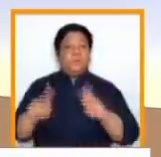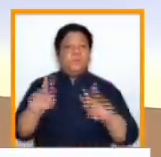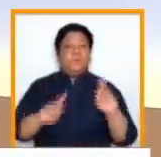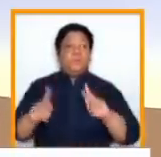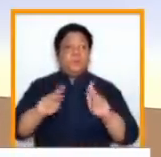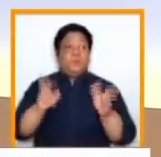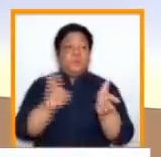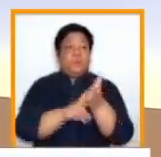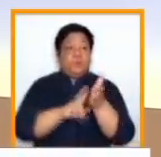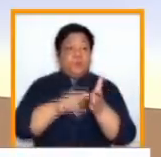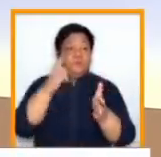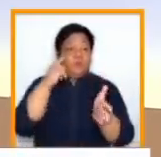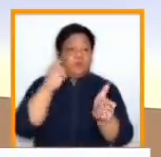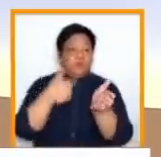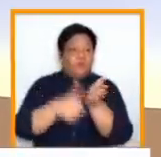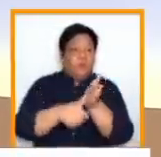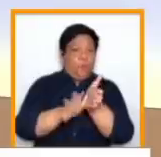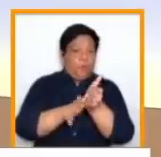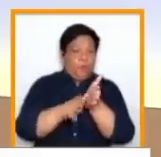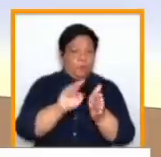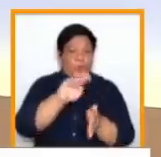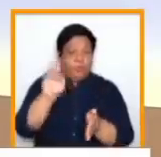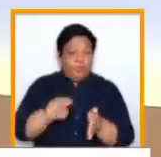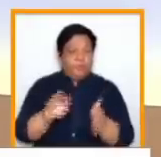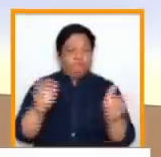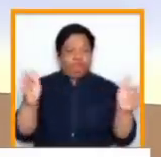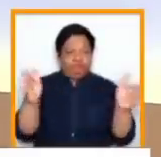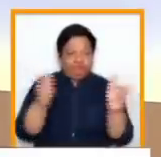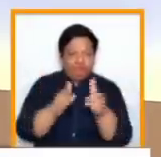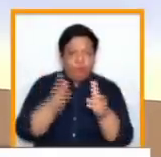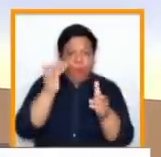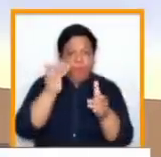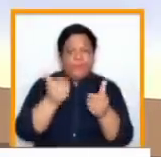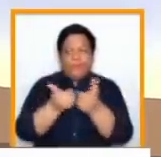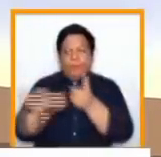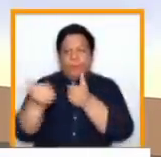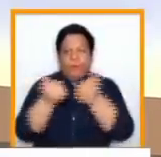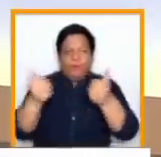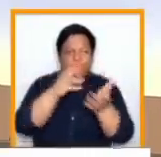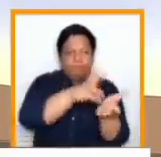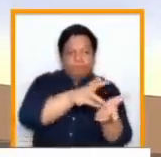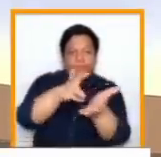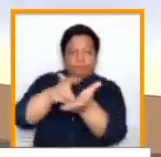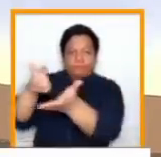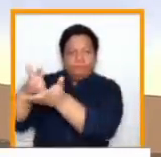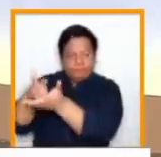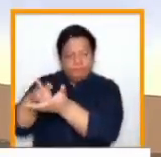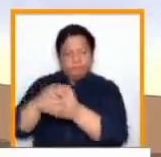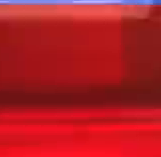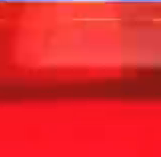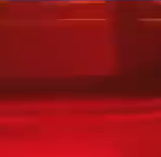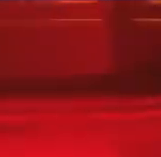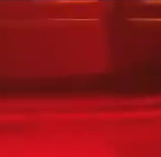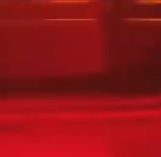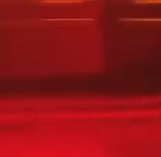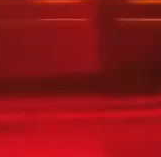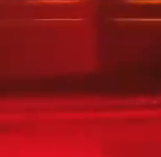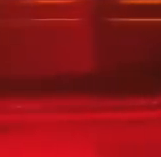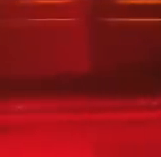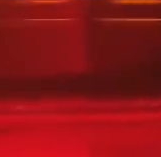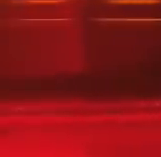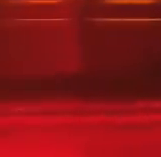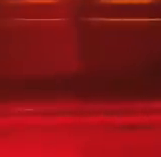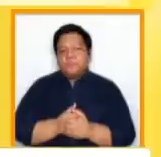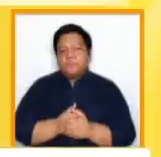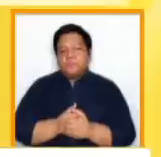Maynila, hinati-hati kasi ang bawat distrito sa ibang voter registration site. At live mula sa Maynila, may unang balita si Bam